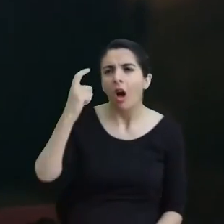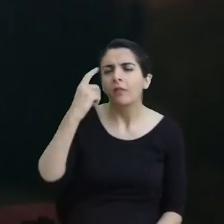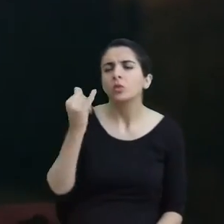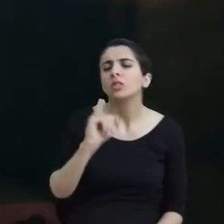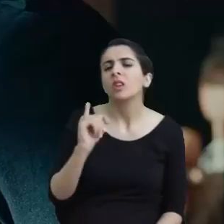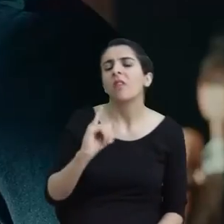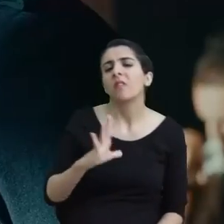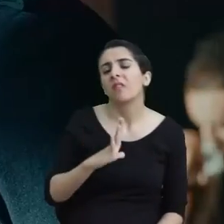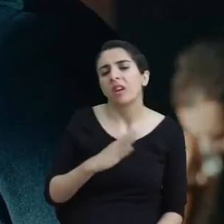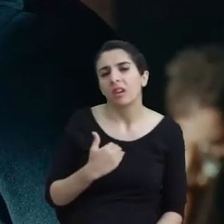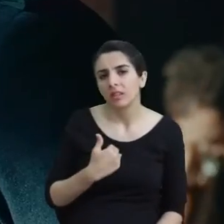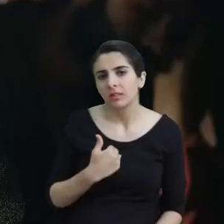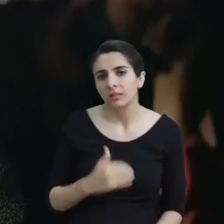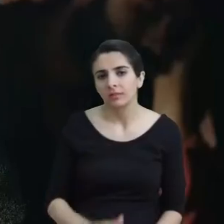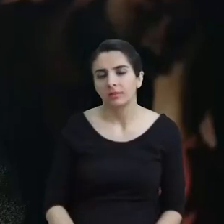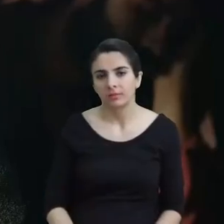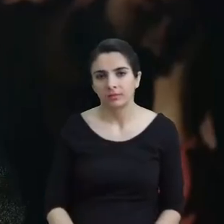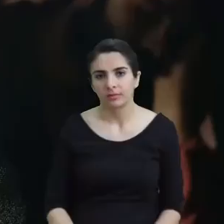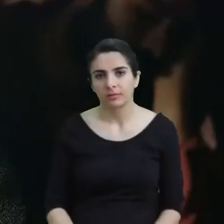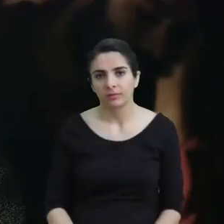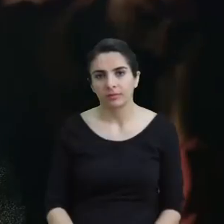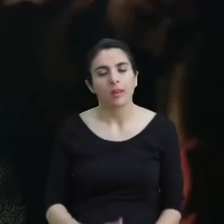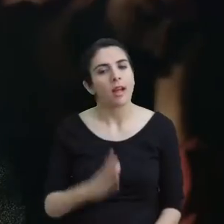Hafızam çok zayıftır. Hasan başlarında ayakta.